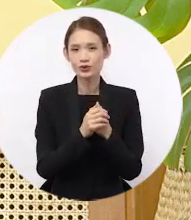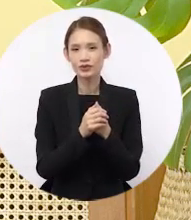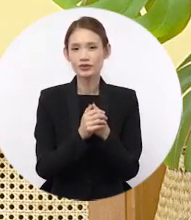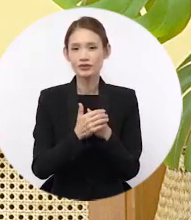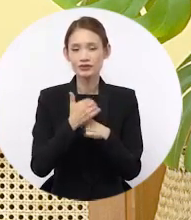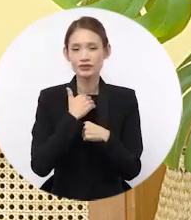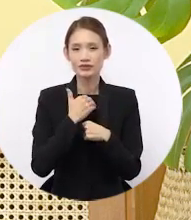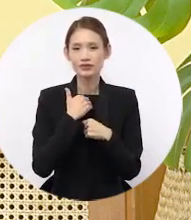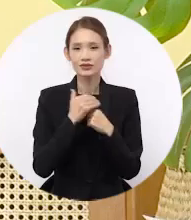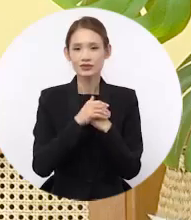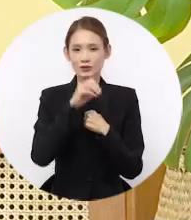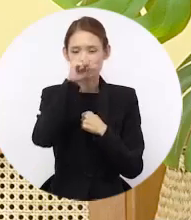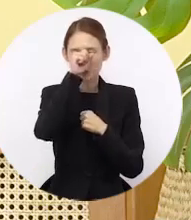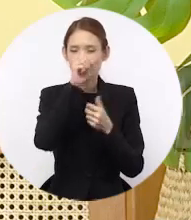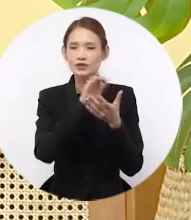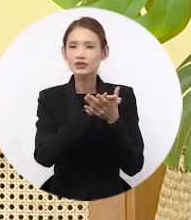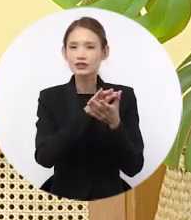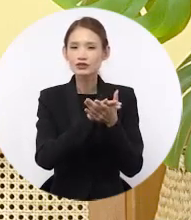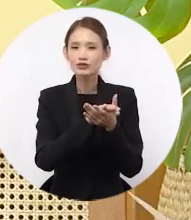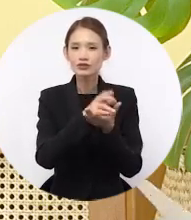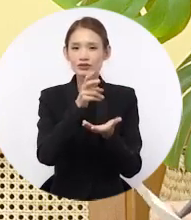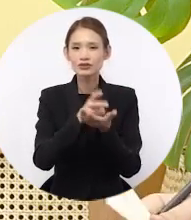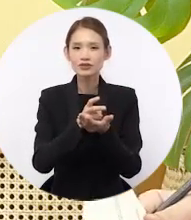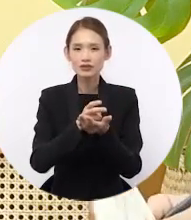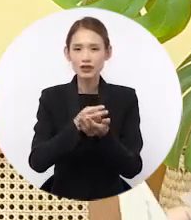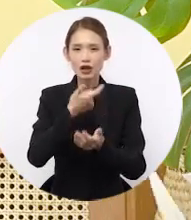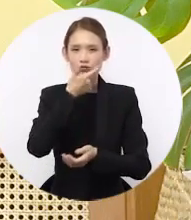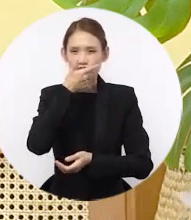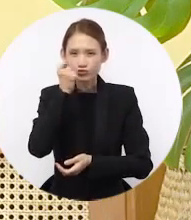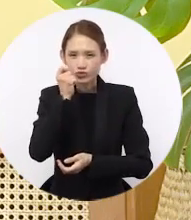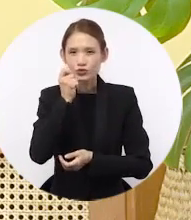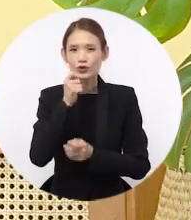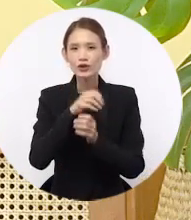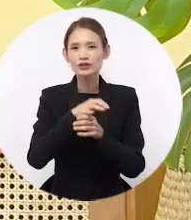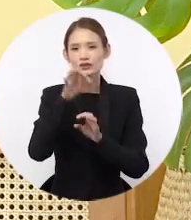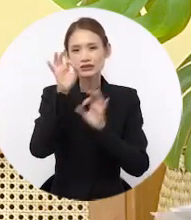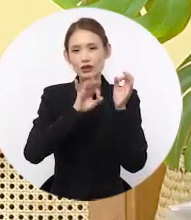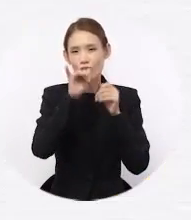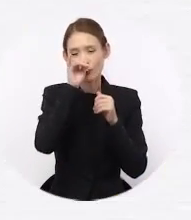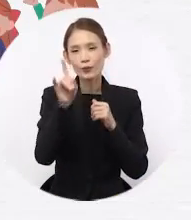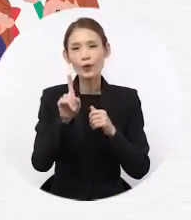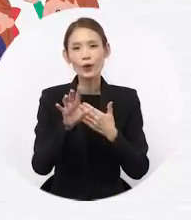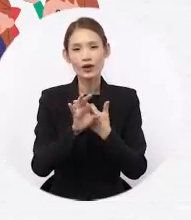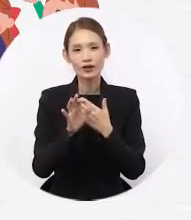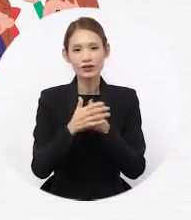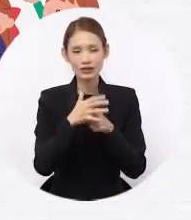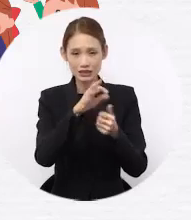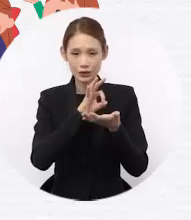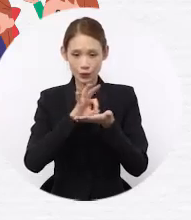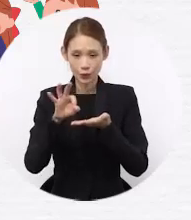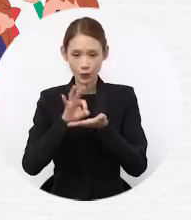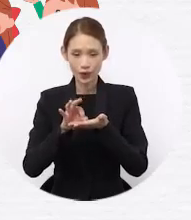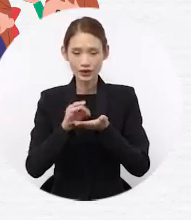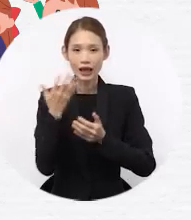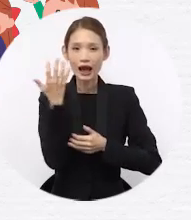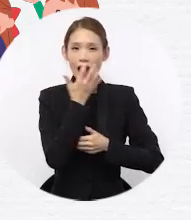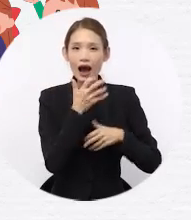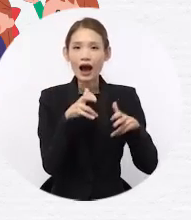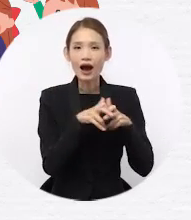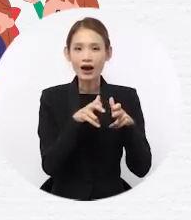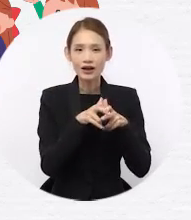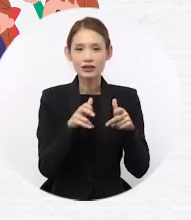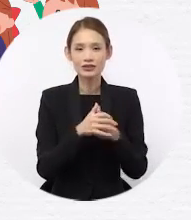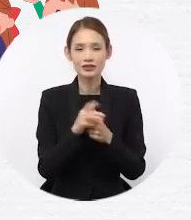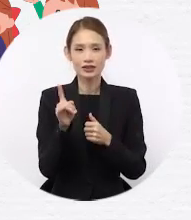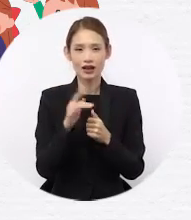근데 저는 좋은 친구 제도에 좀 허점들이 있다고 생각해요. 이 좋은 친구 제도를 이용하는 비장애 학생